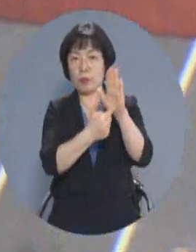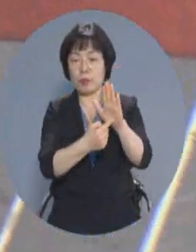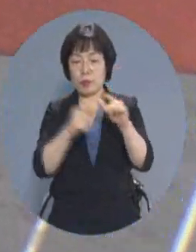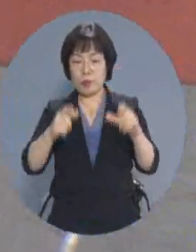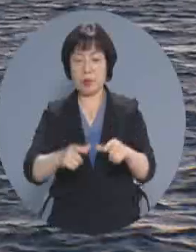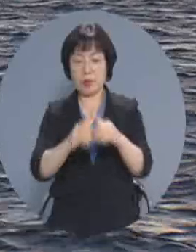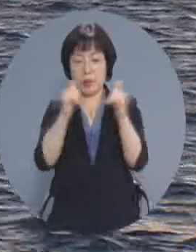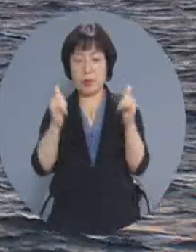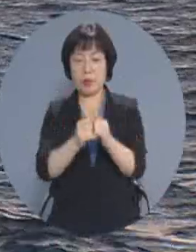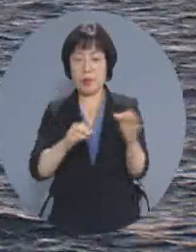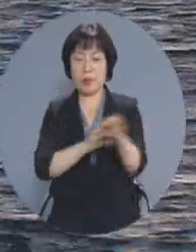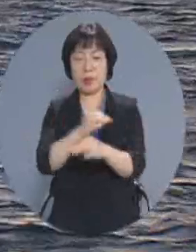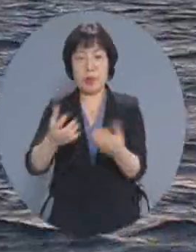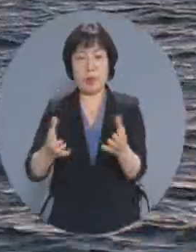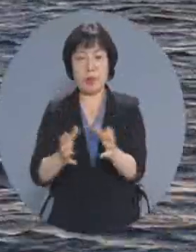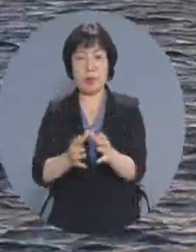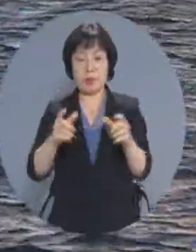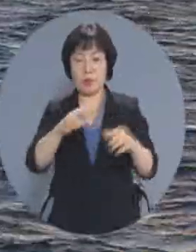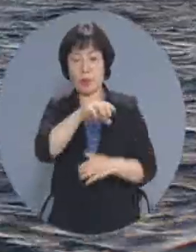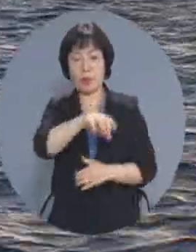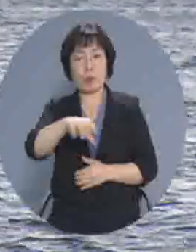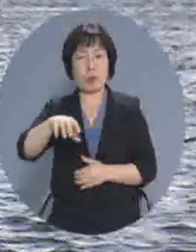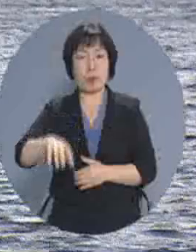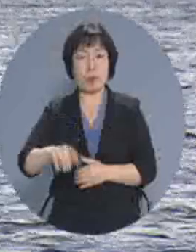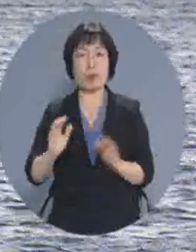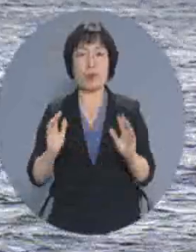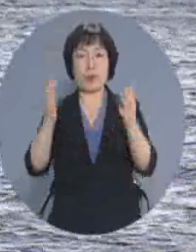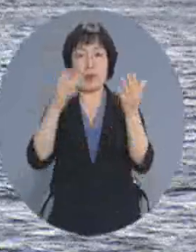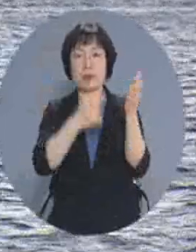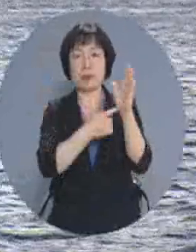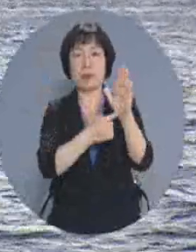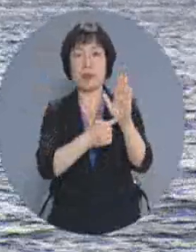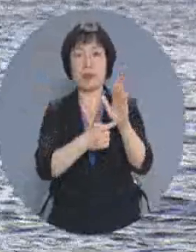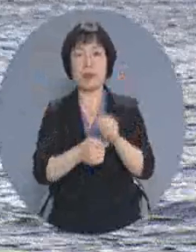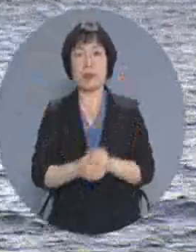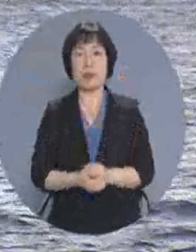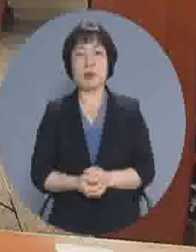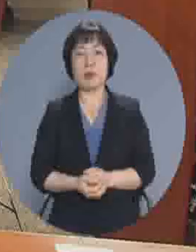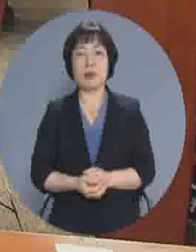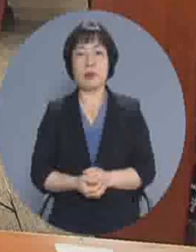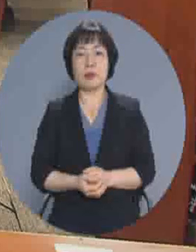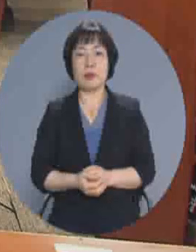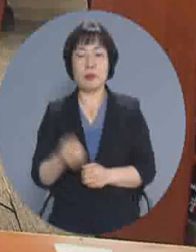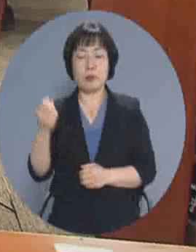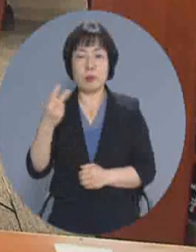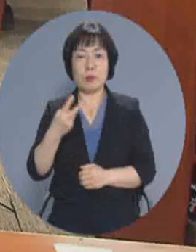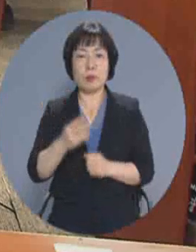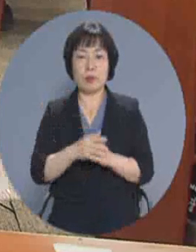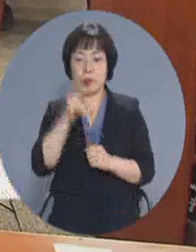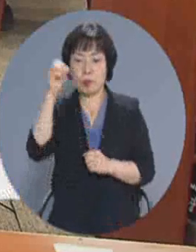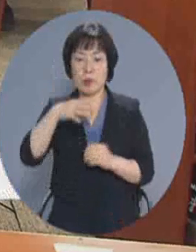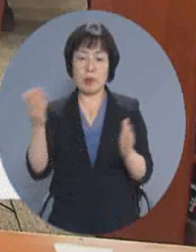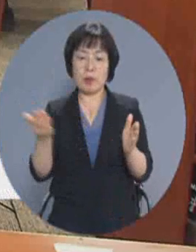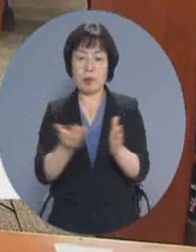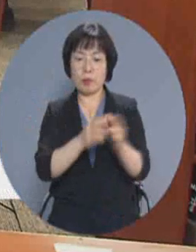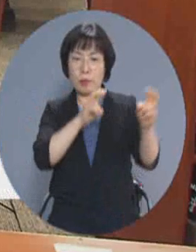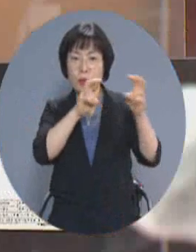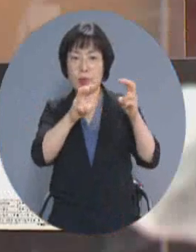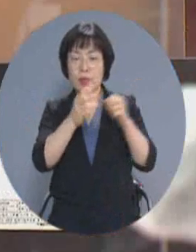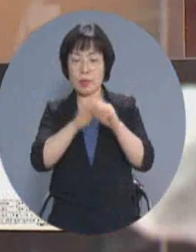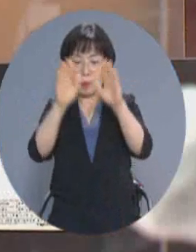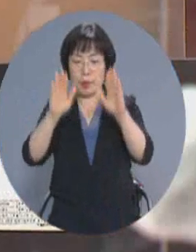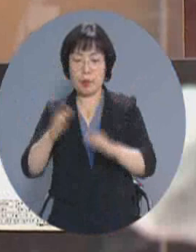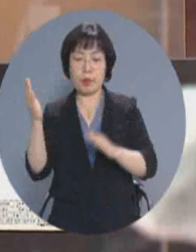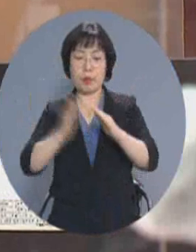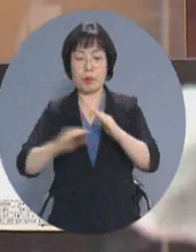시민사회와 경제인단체 등 지역사회 곳곳에서도 환영의 뜻을 밝혀왔습니다. 여기에 더해 여수광양항만공사가